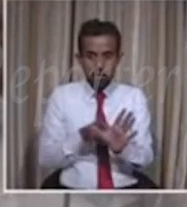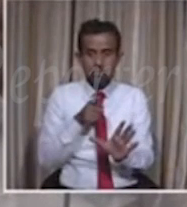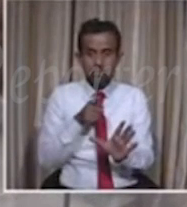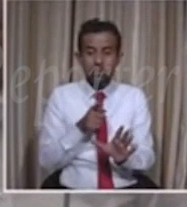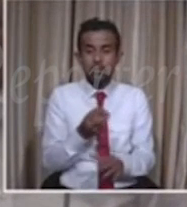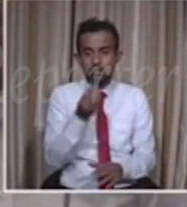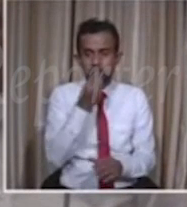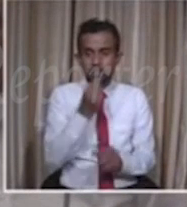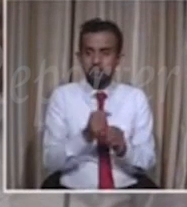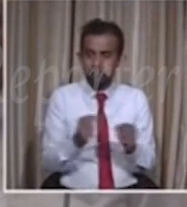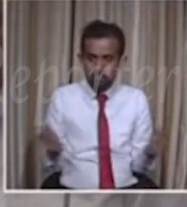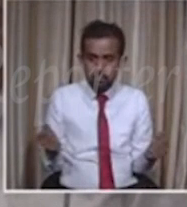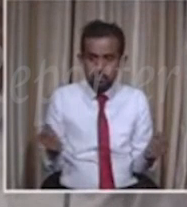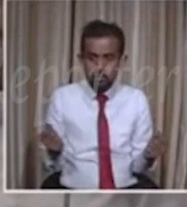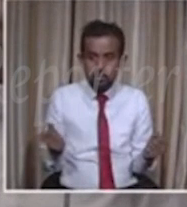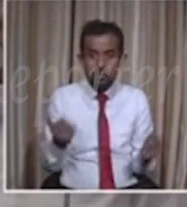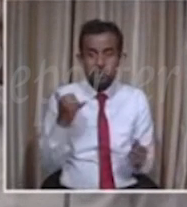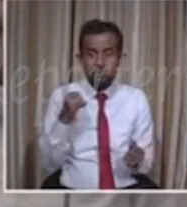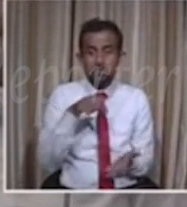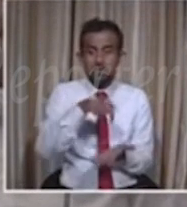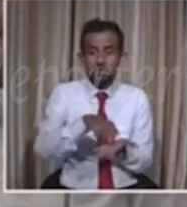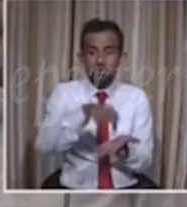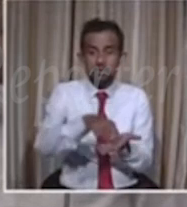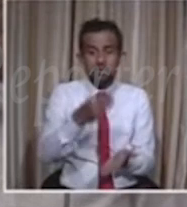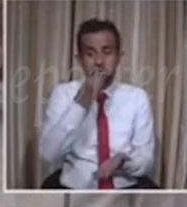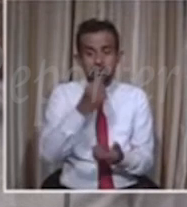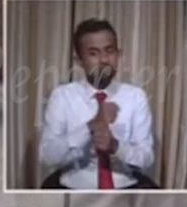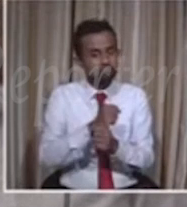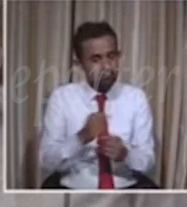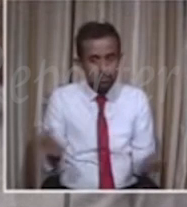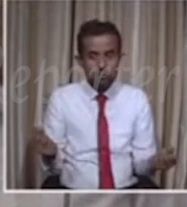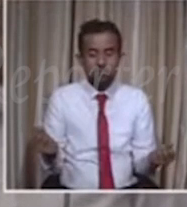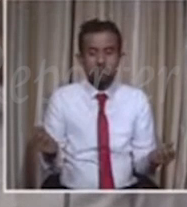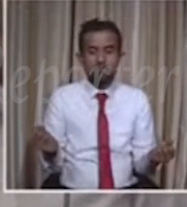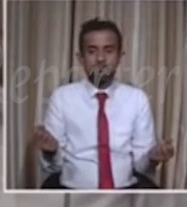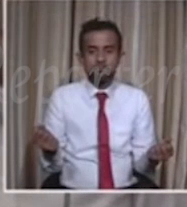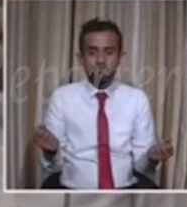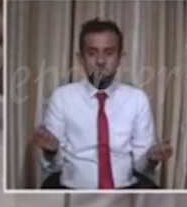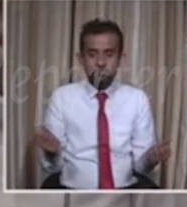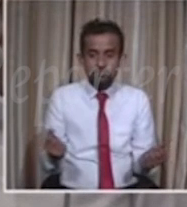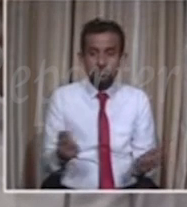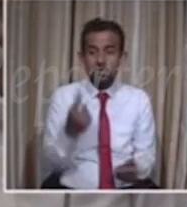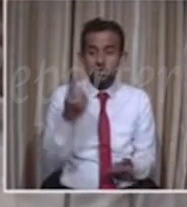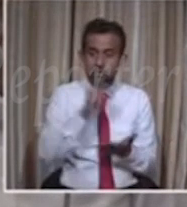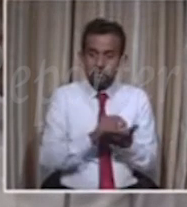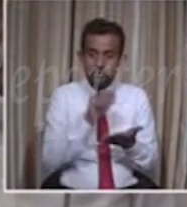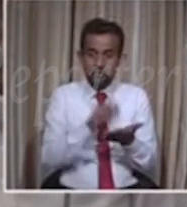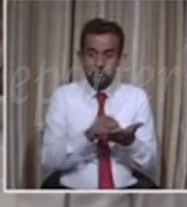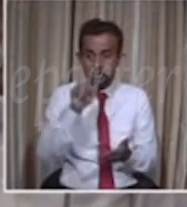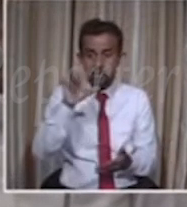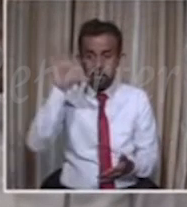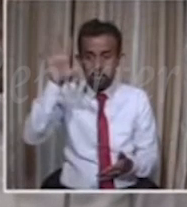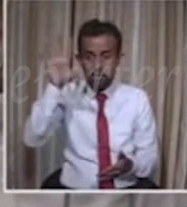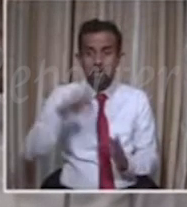ආහාර හිඟයක් ඇති වෙනවා සමහර තැන්වලට ආහාර නැති වෙනවා කියලා. ඒකේ සඳහන් කරලා තියෙන එක රටක් තමයි